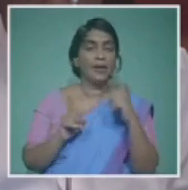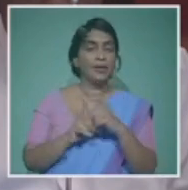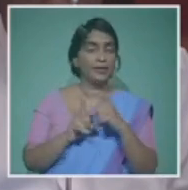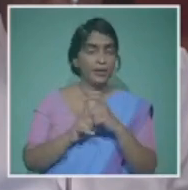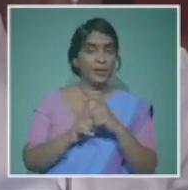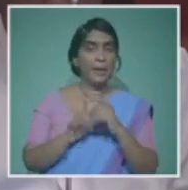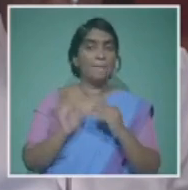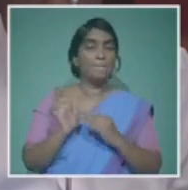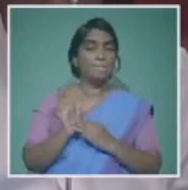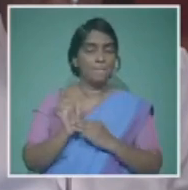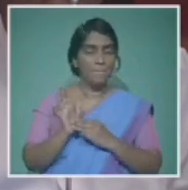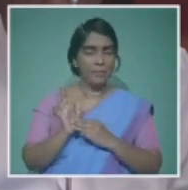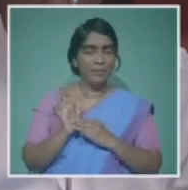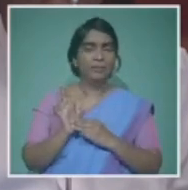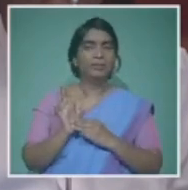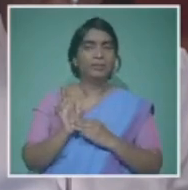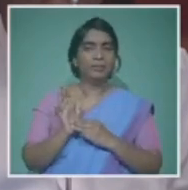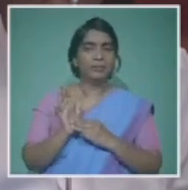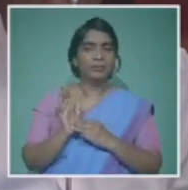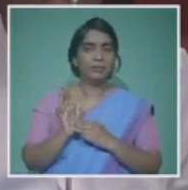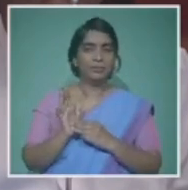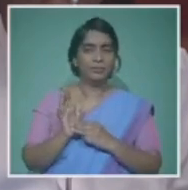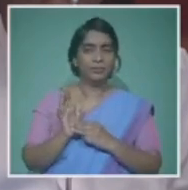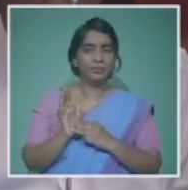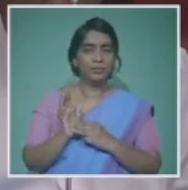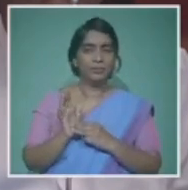dollar miliar